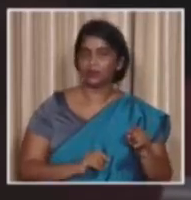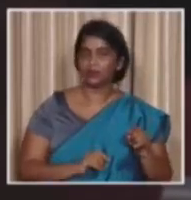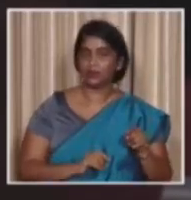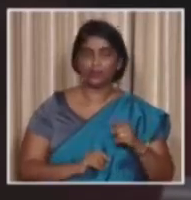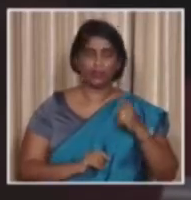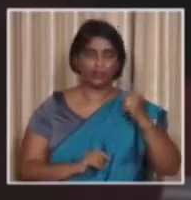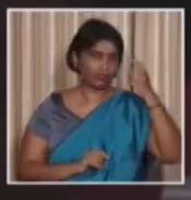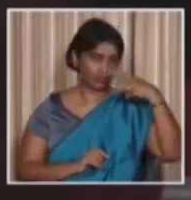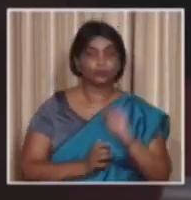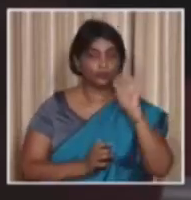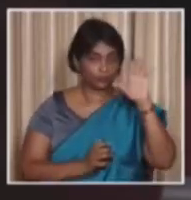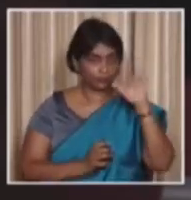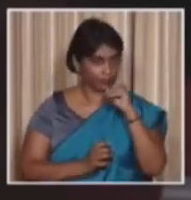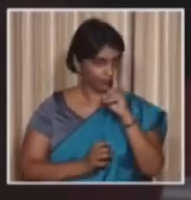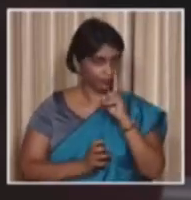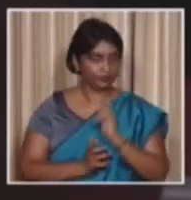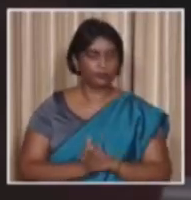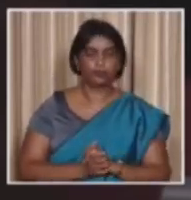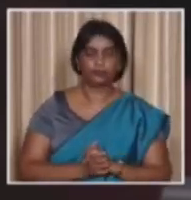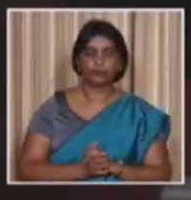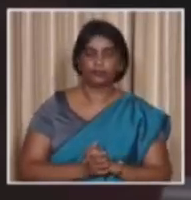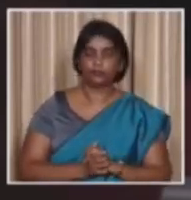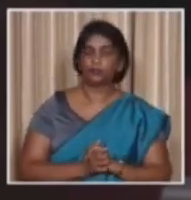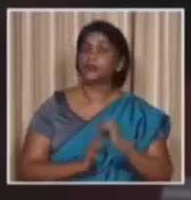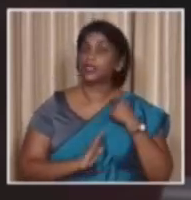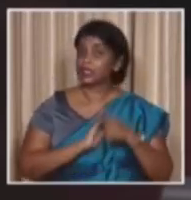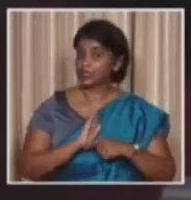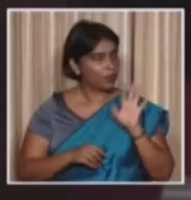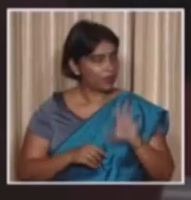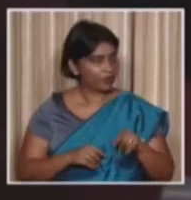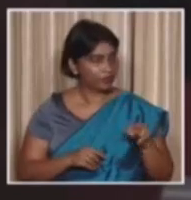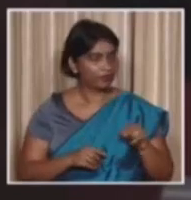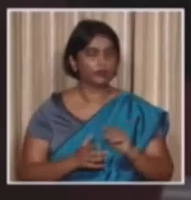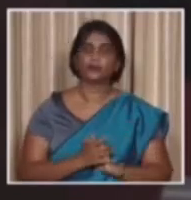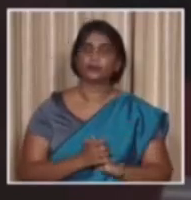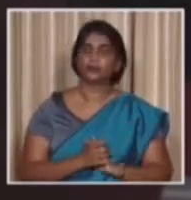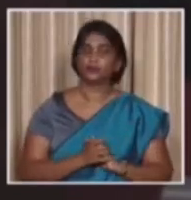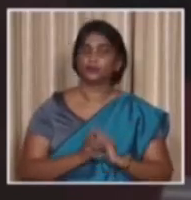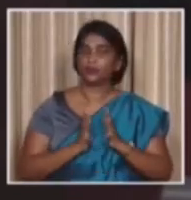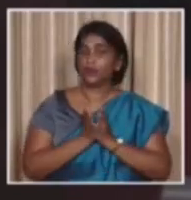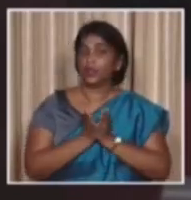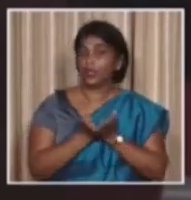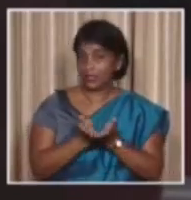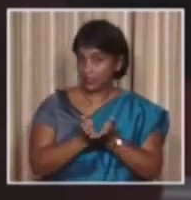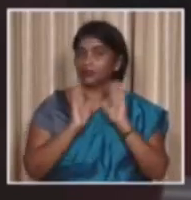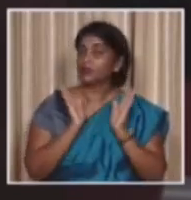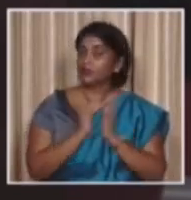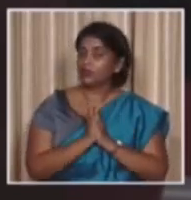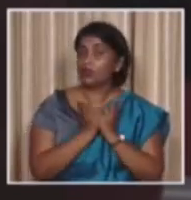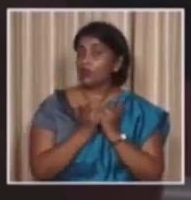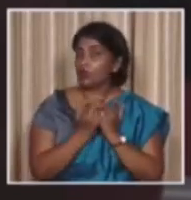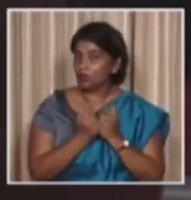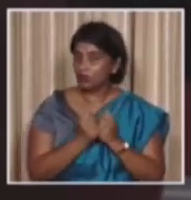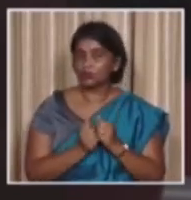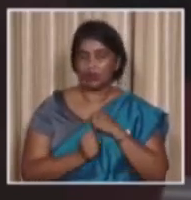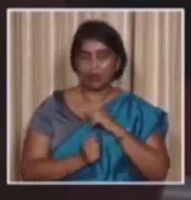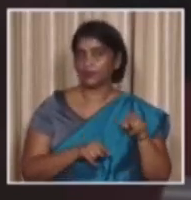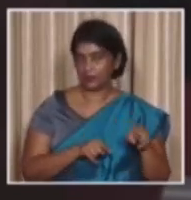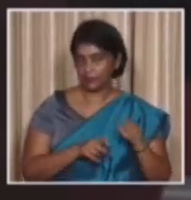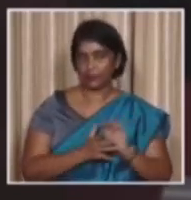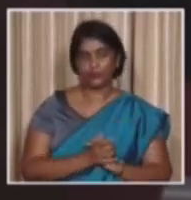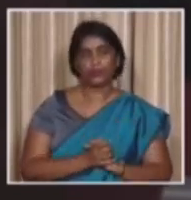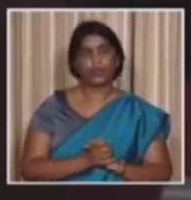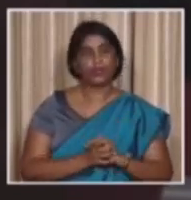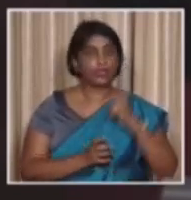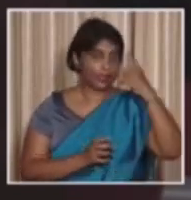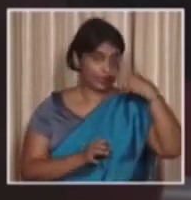இவ்வாறு தெரிவித்தார். இலங்கையில் தற்போது பயன்படுத்தப்படும் மீன்பிடி படகுகளின் எண்ணிக்கை சுமார் 5000 வரையாகும்.